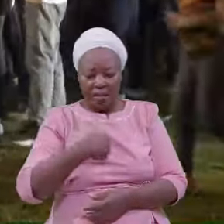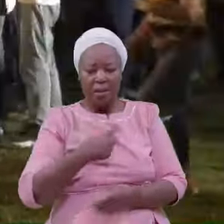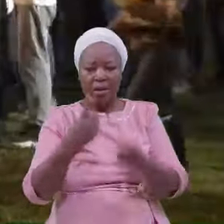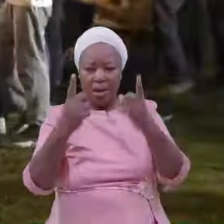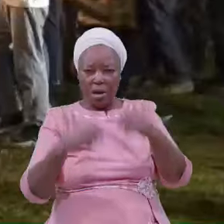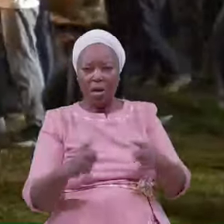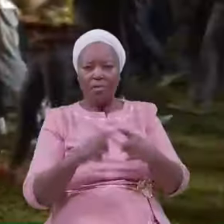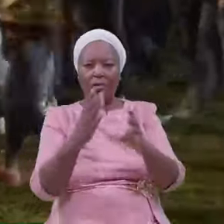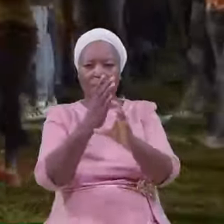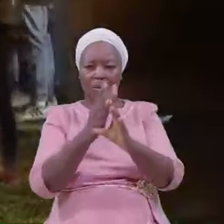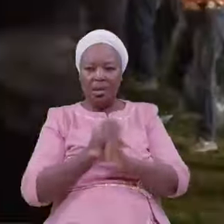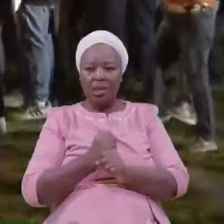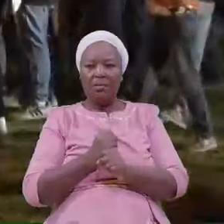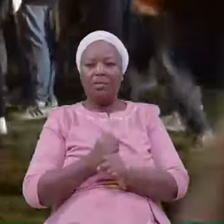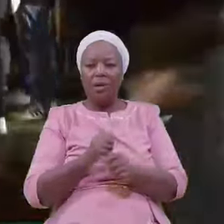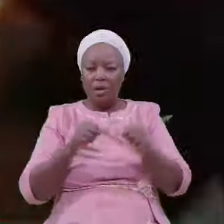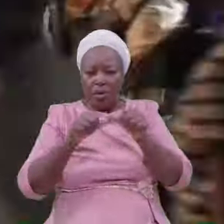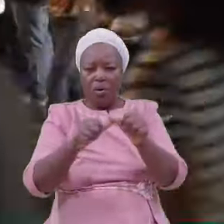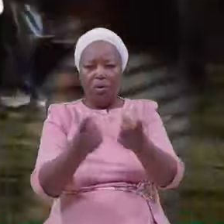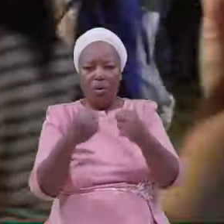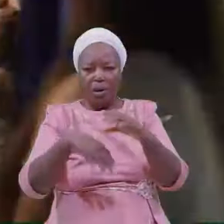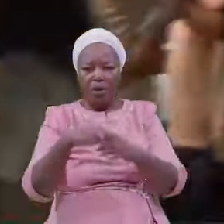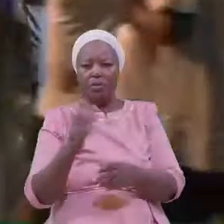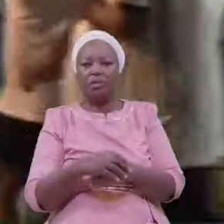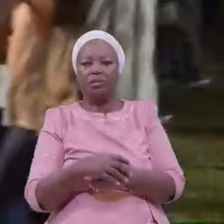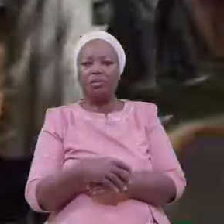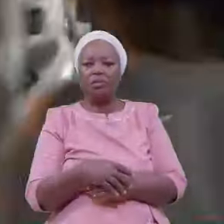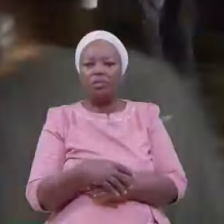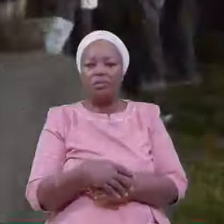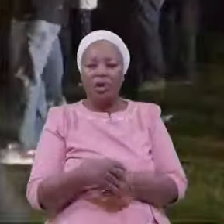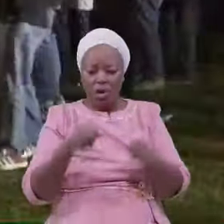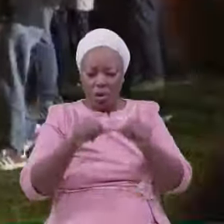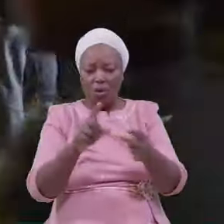siya. Keep on coming. Hali kayo. Keep on coming.